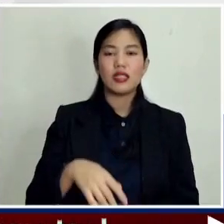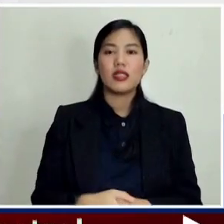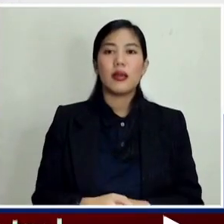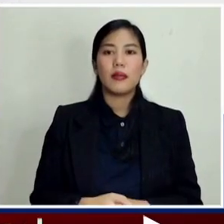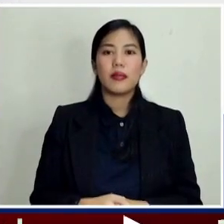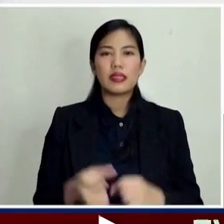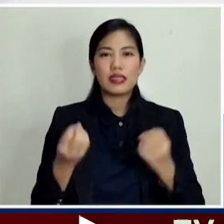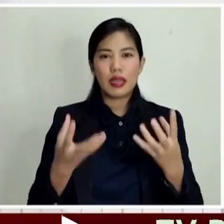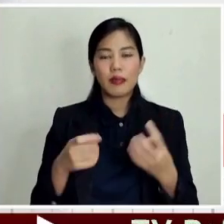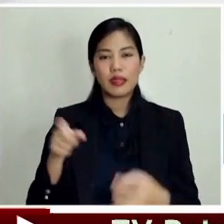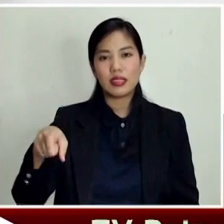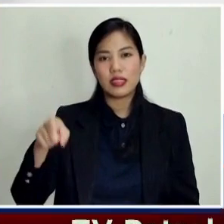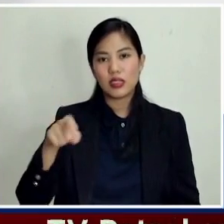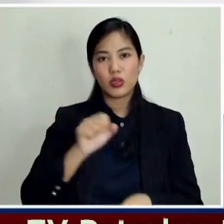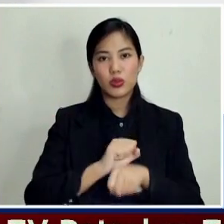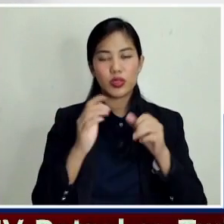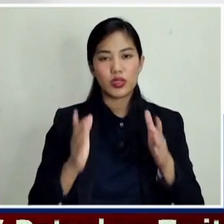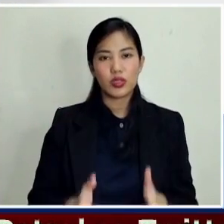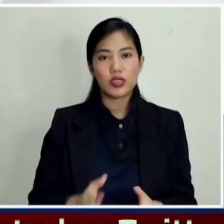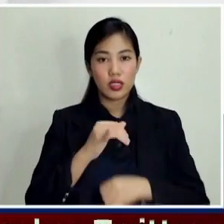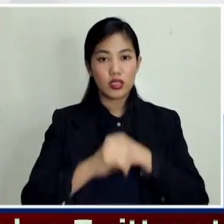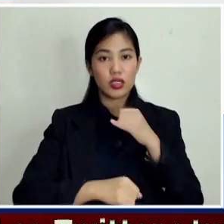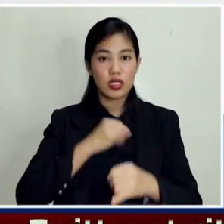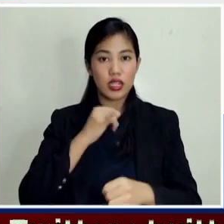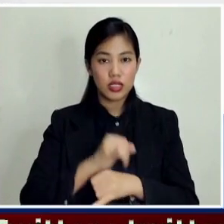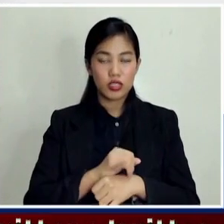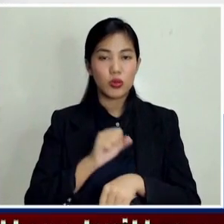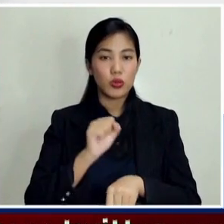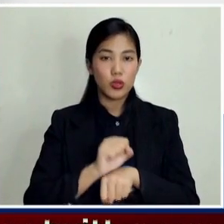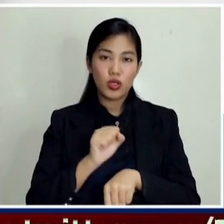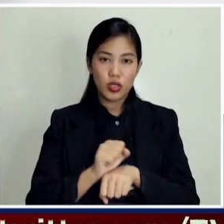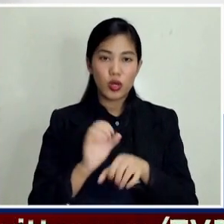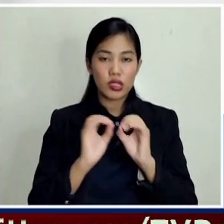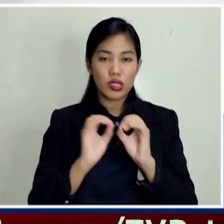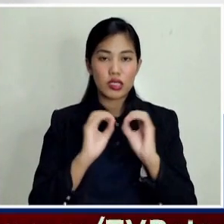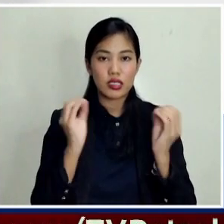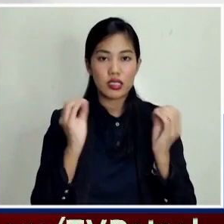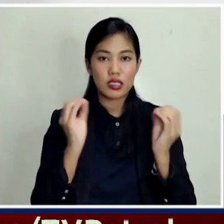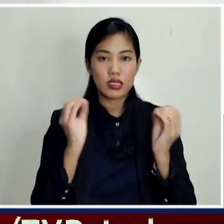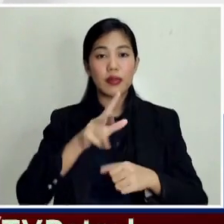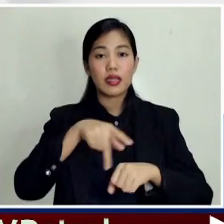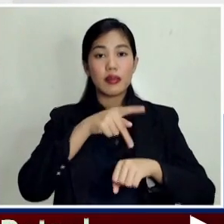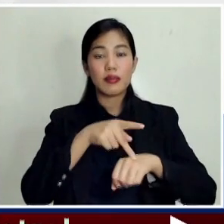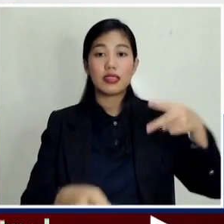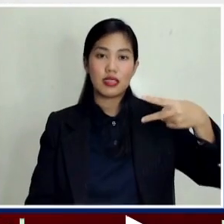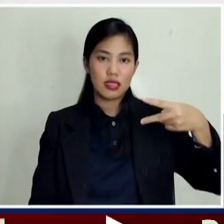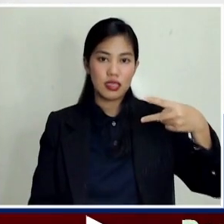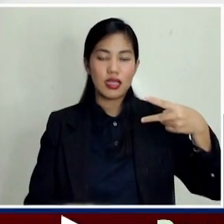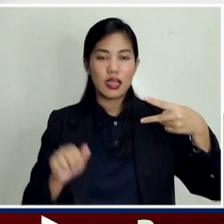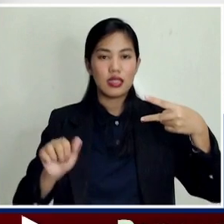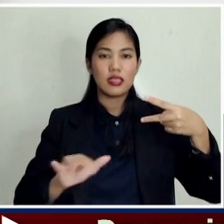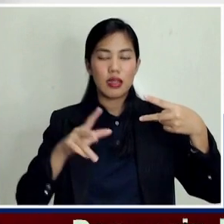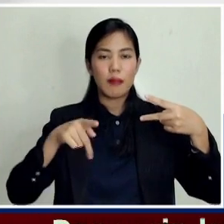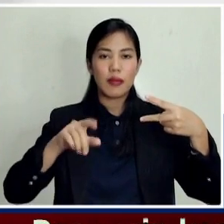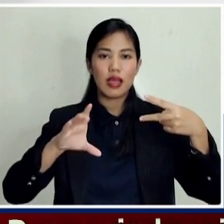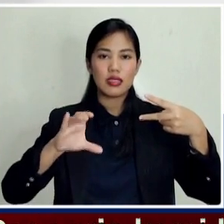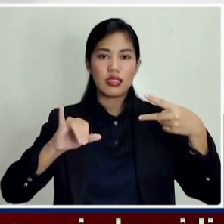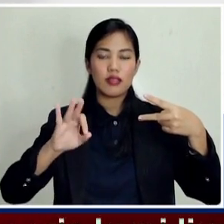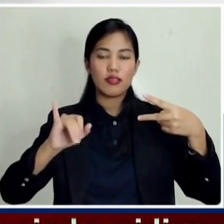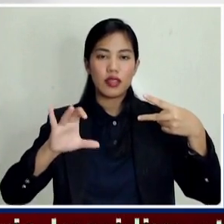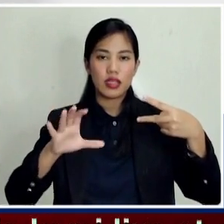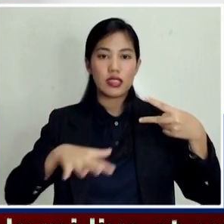a 60% shortage of their workforce in the accommodation sector. Pero maging dito sa Pilipinas, malaki